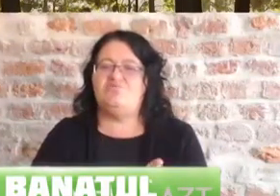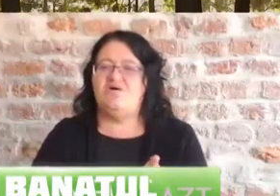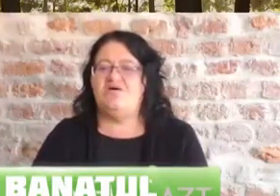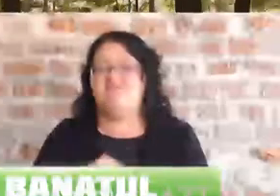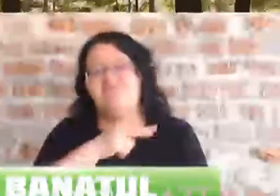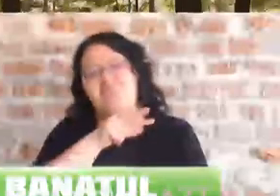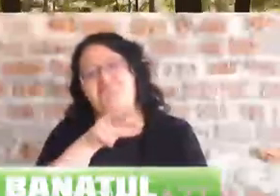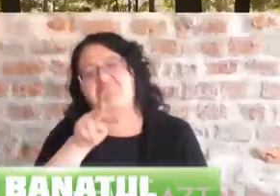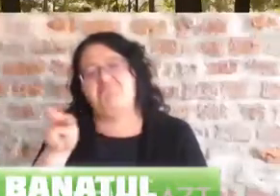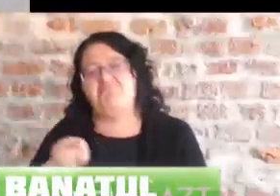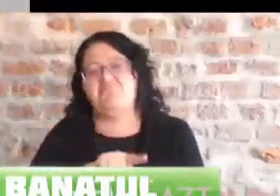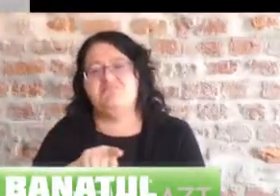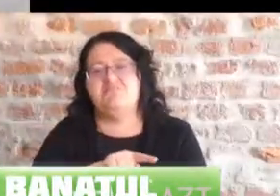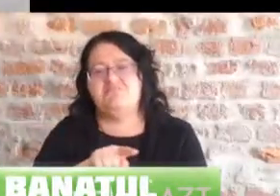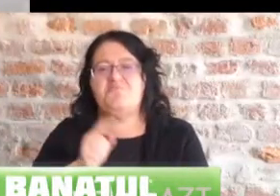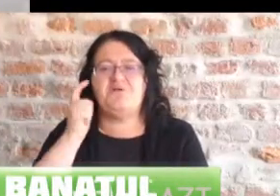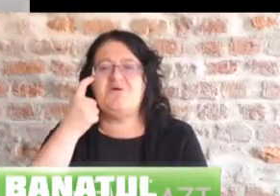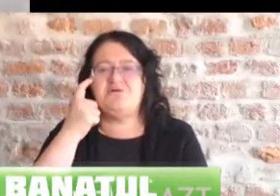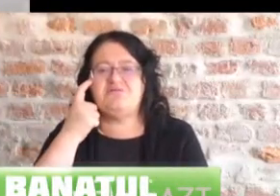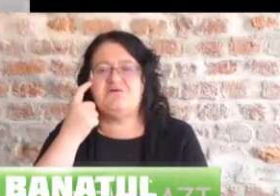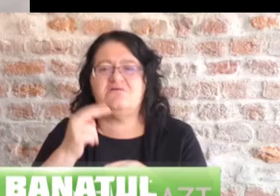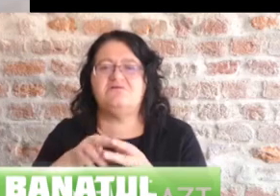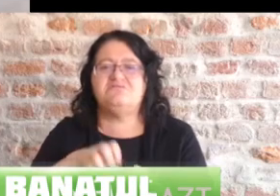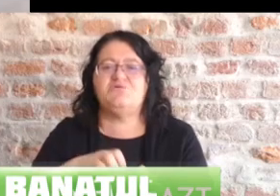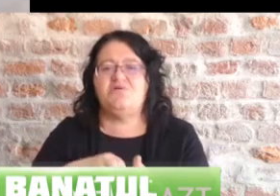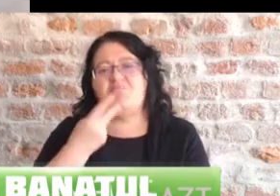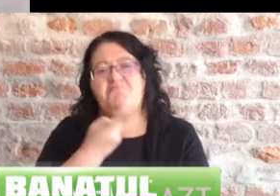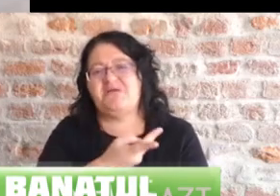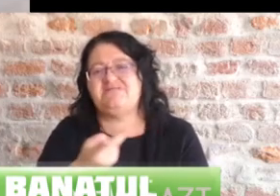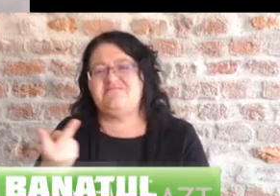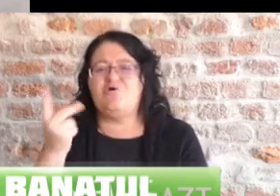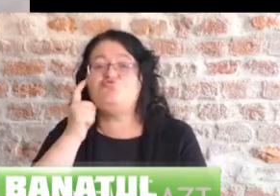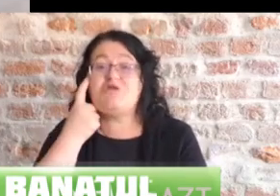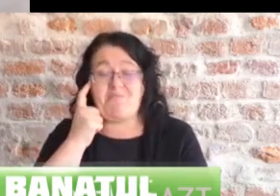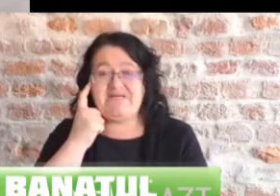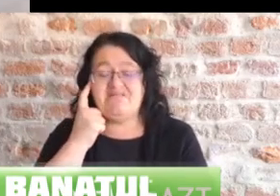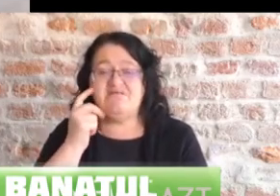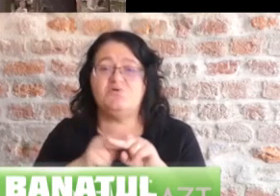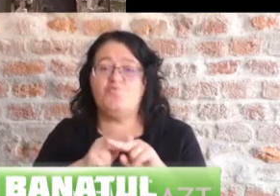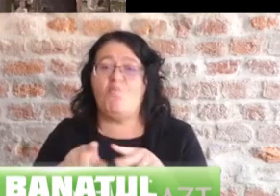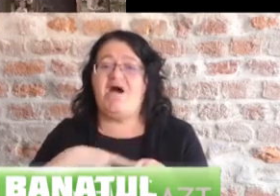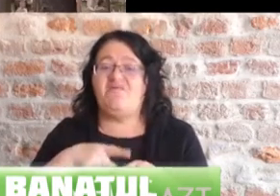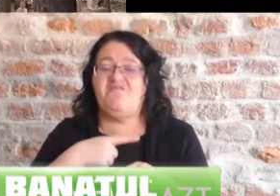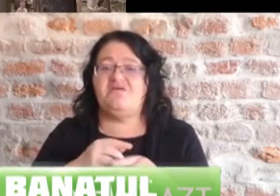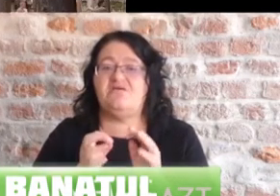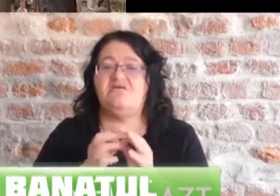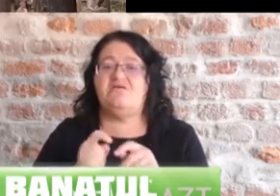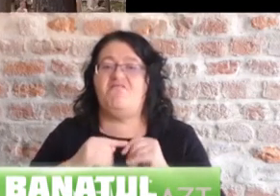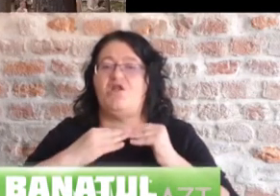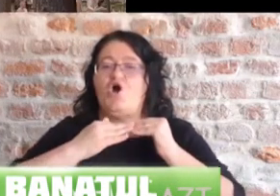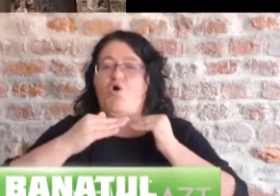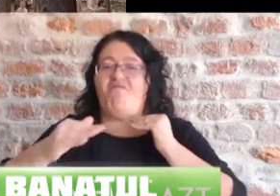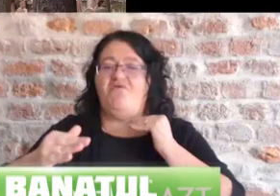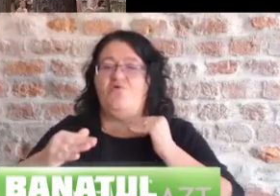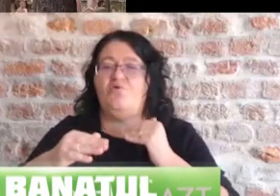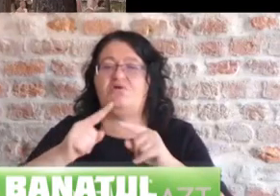peisaj. Și mult timp ne-am dus cu gândul acesta la zona de peisaj și practic ne-am gândit cum ar fi să întindem un covor